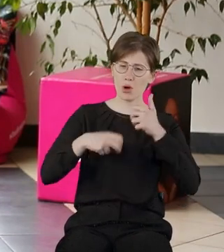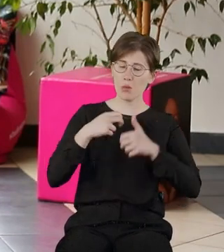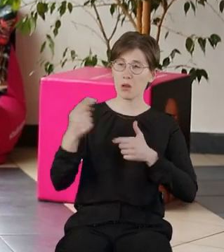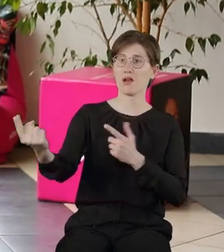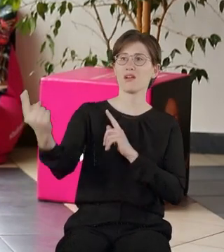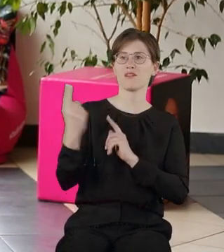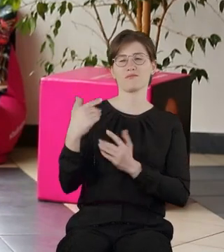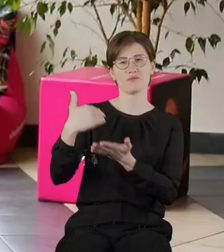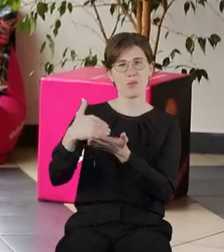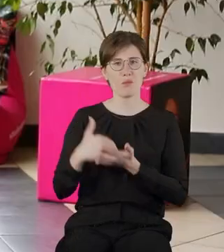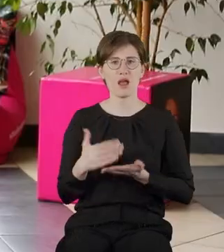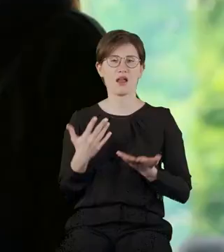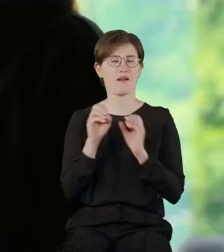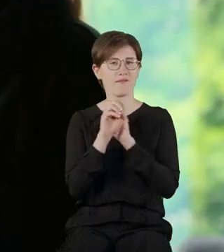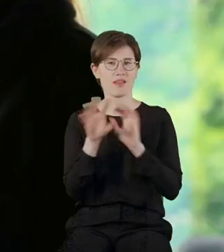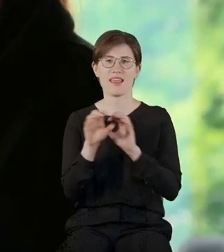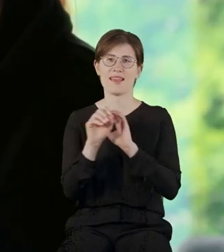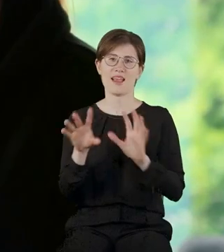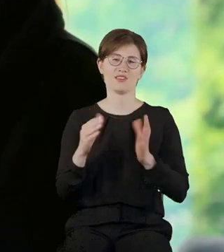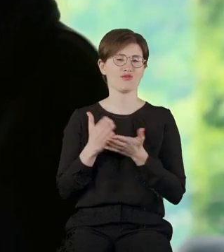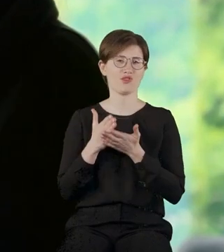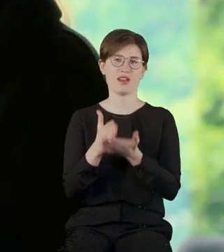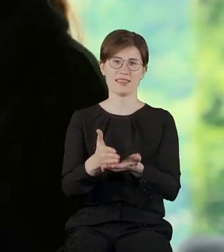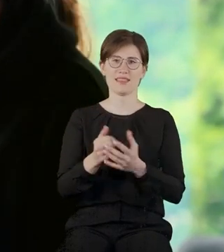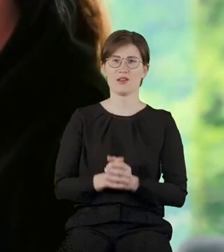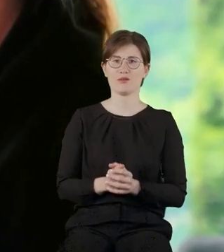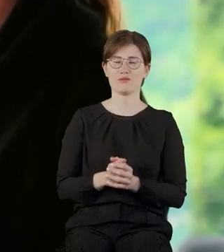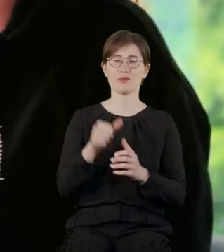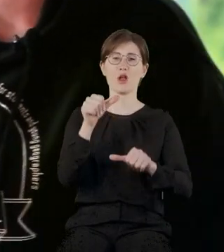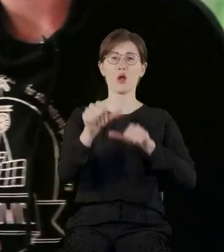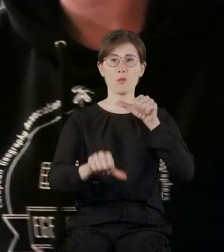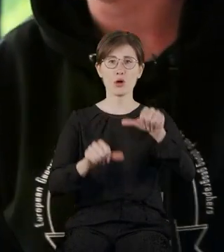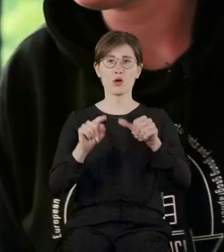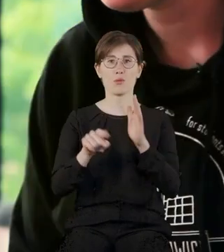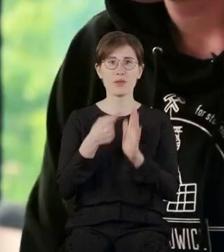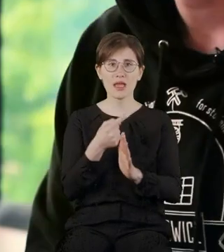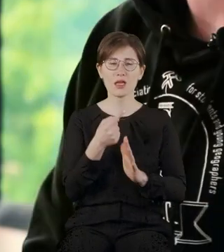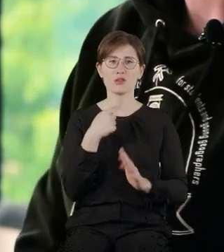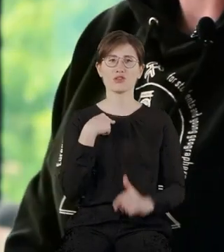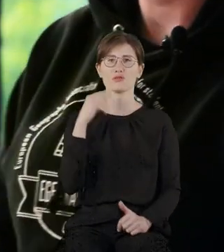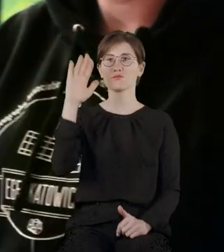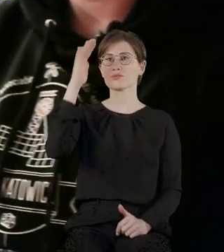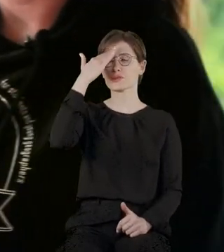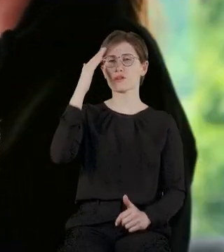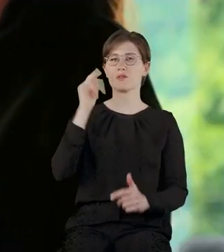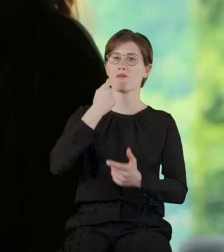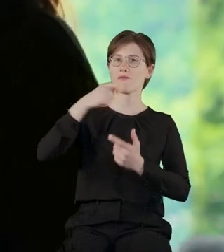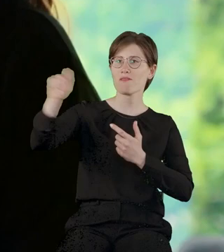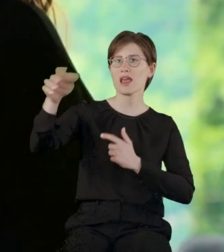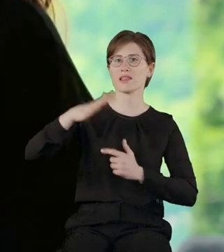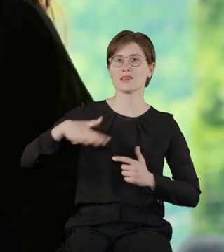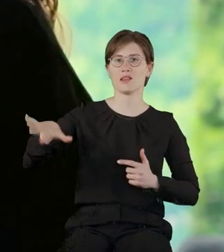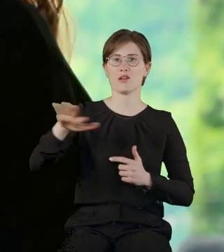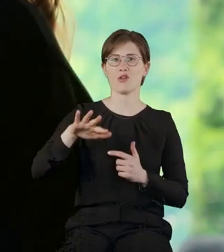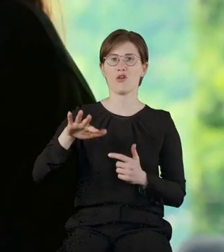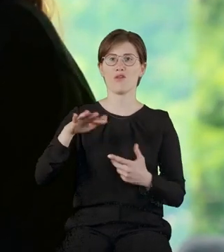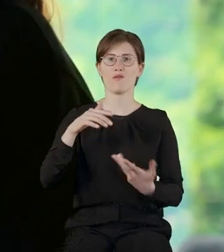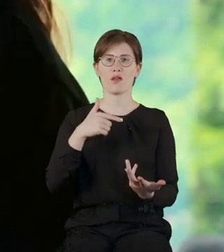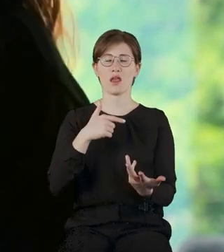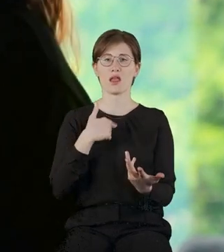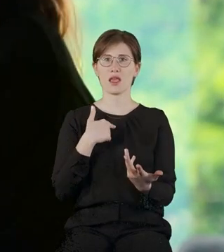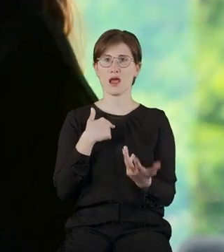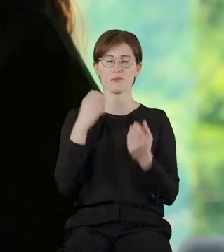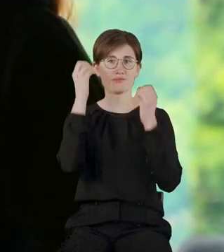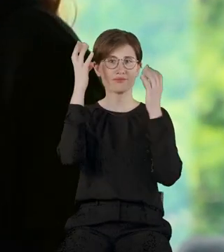zawsze wszystko doradzą, dobrze wytłumaczą. Po pierwszym roku okazało się, że będziemy mieć wyjazdy terenowe i nie myślałam nawet, że możemy to mieć za